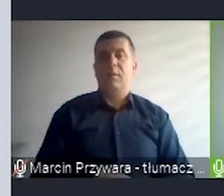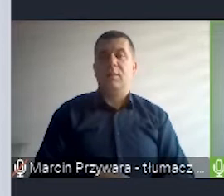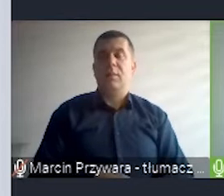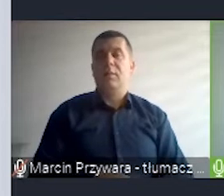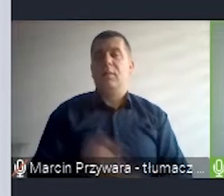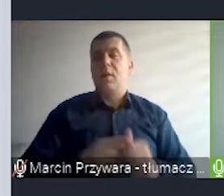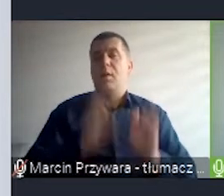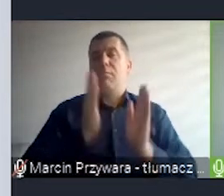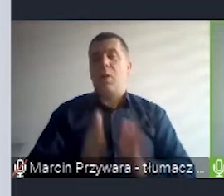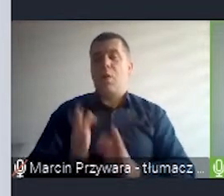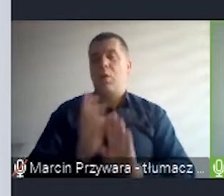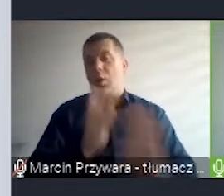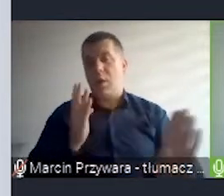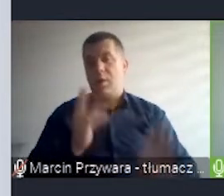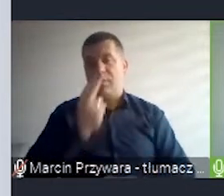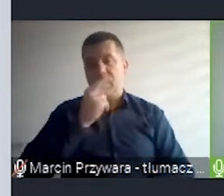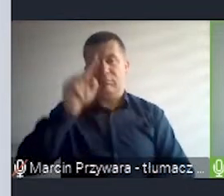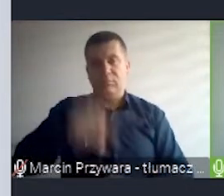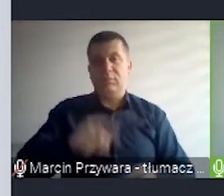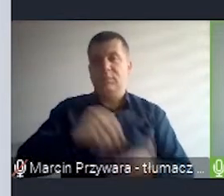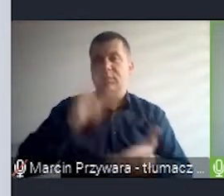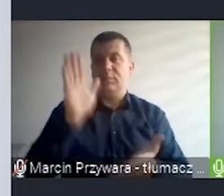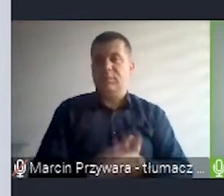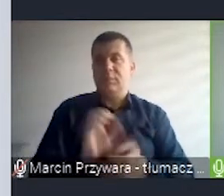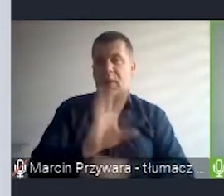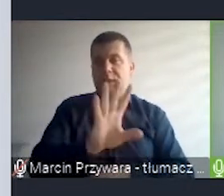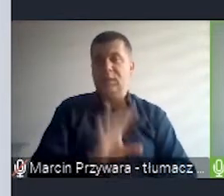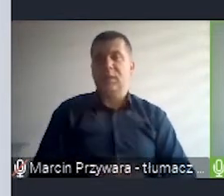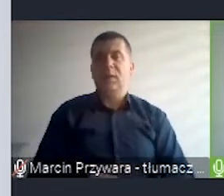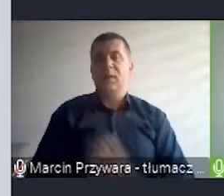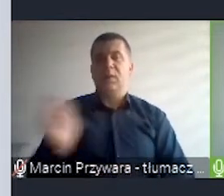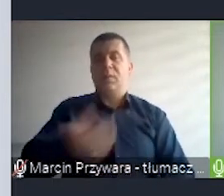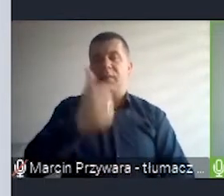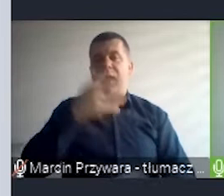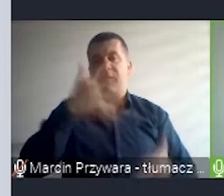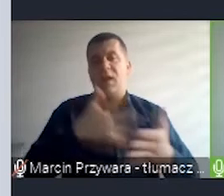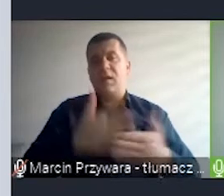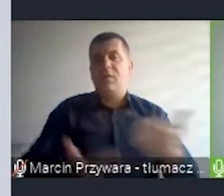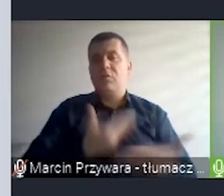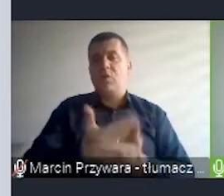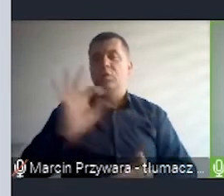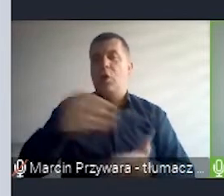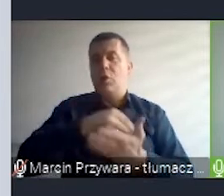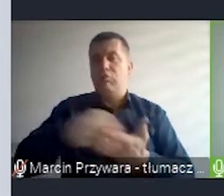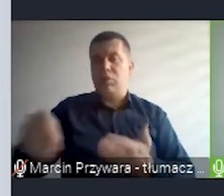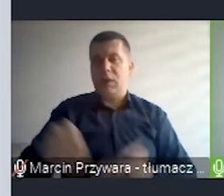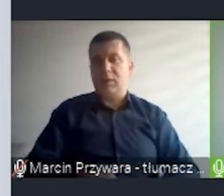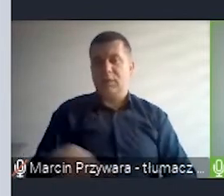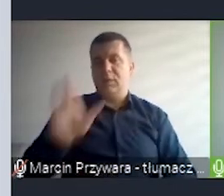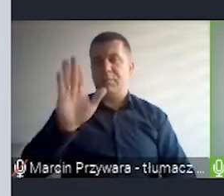Idąc po kolei, tak jak macie Państwo to zapisane na slajdzie, pierwsza jest weryfikacja wniosków o płatność beneficjenta.